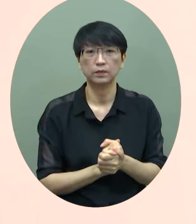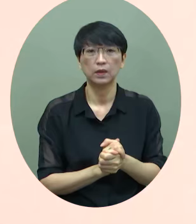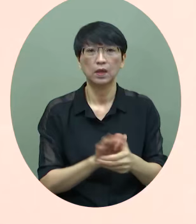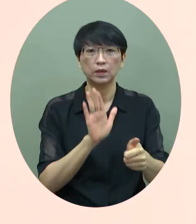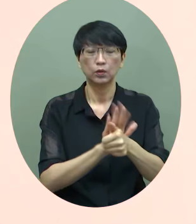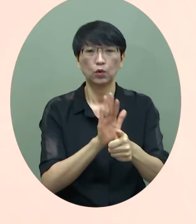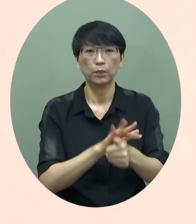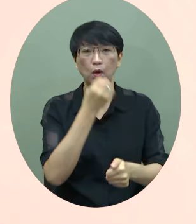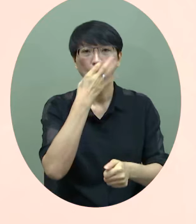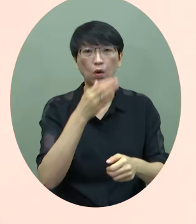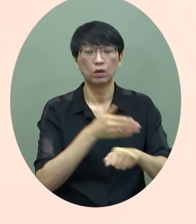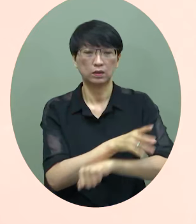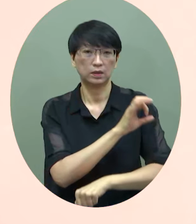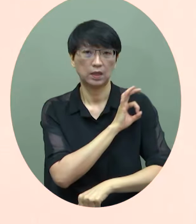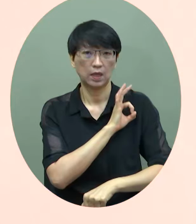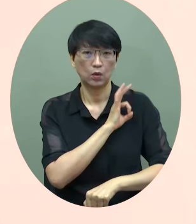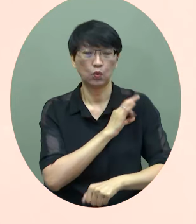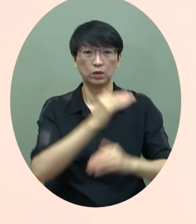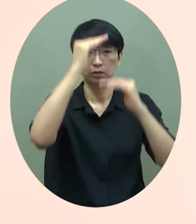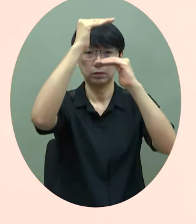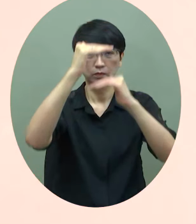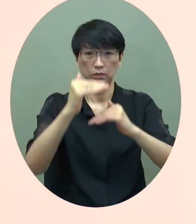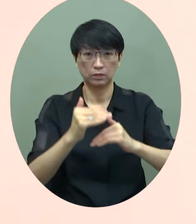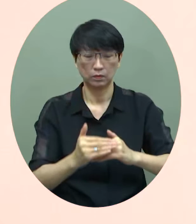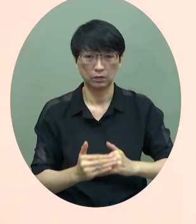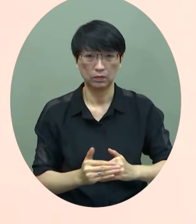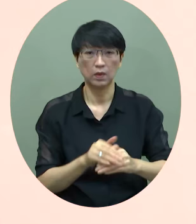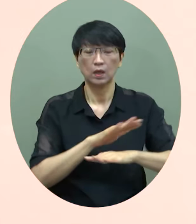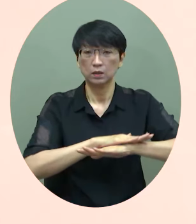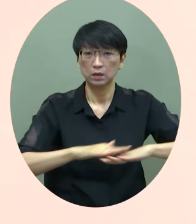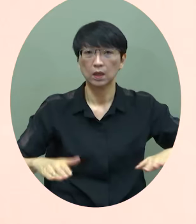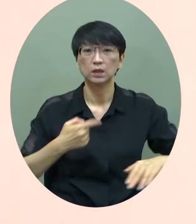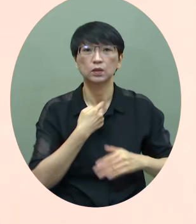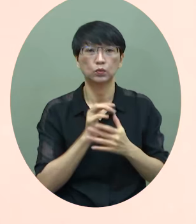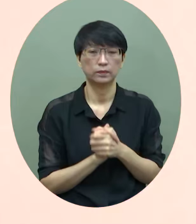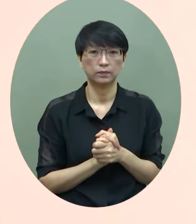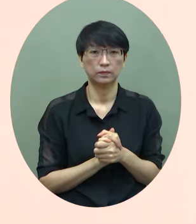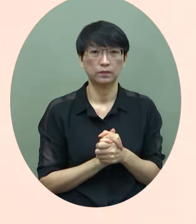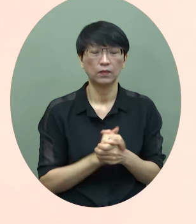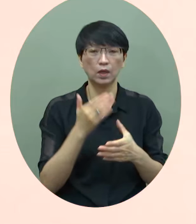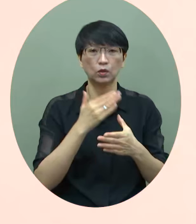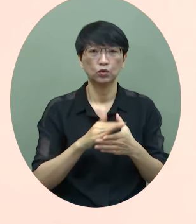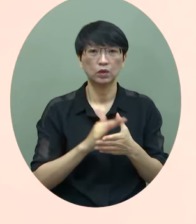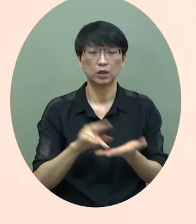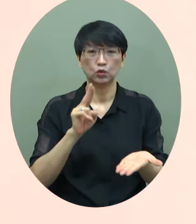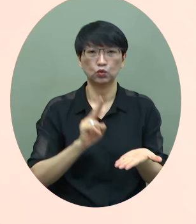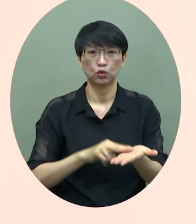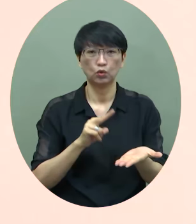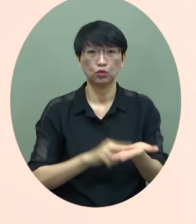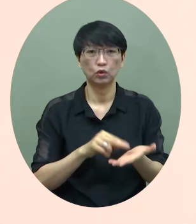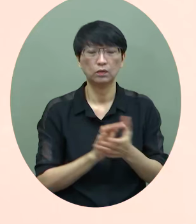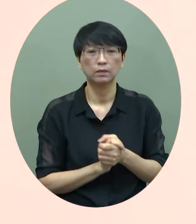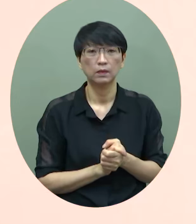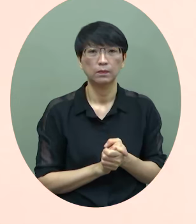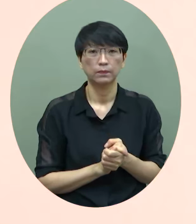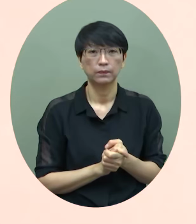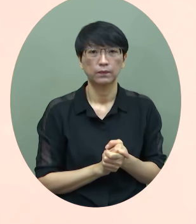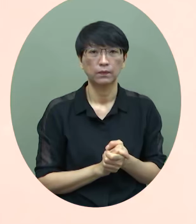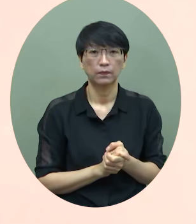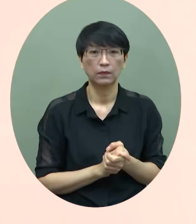保障到香港社會的秩序和穩定所以我相信我亦都很肯定